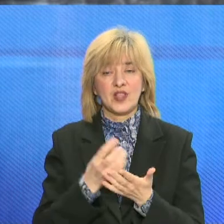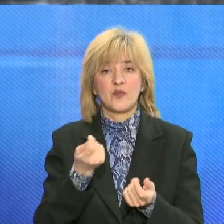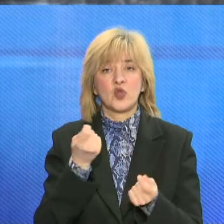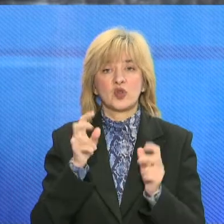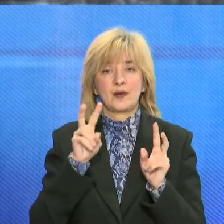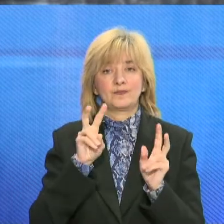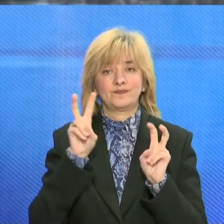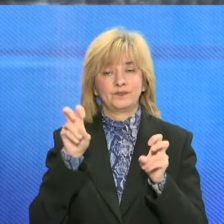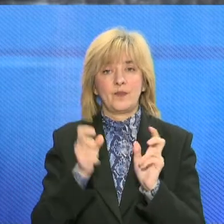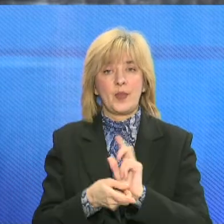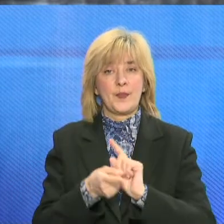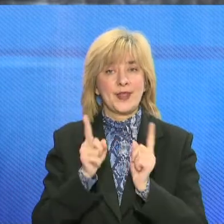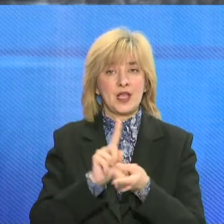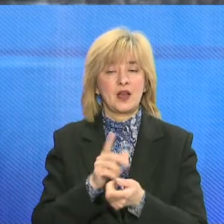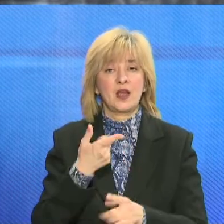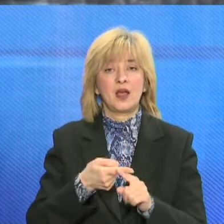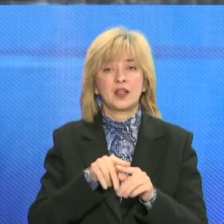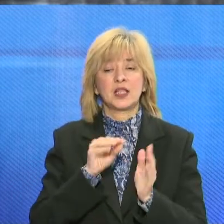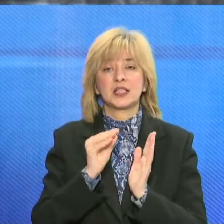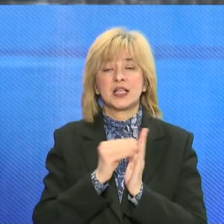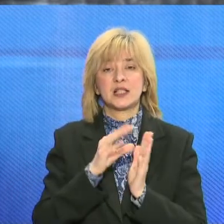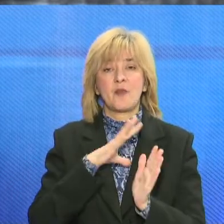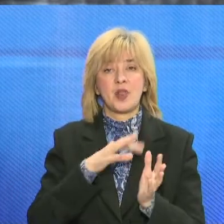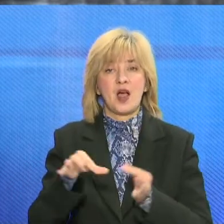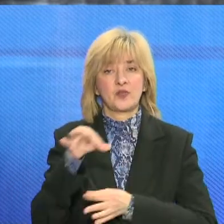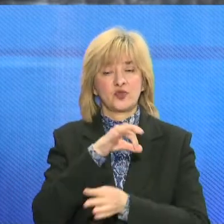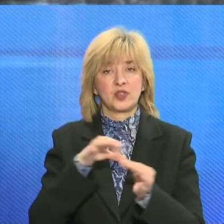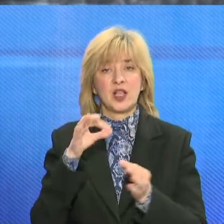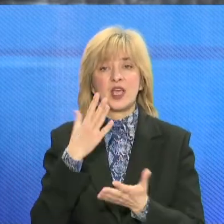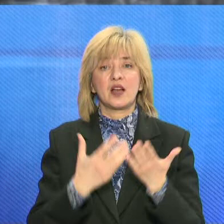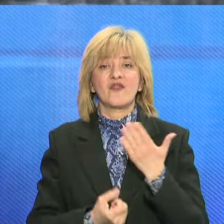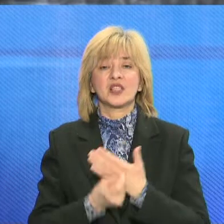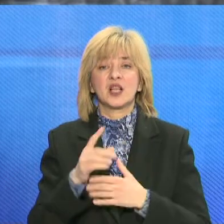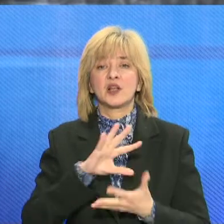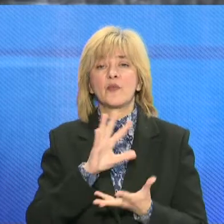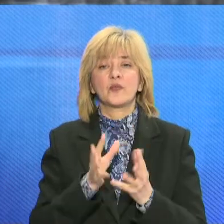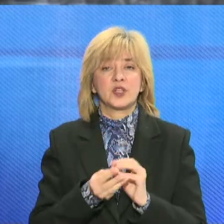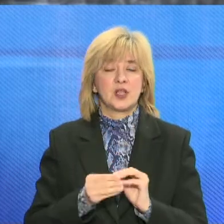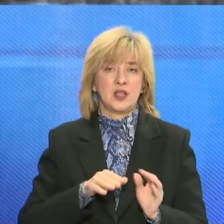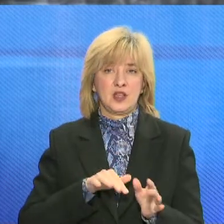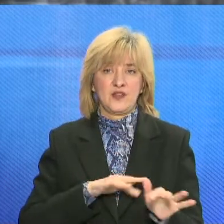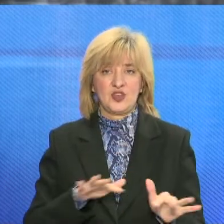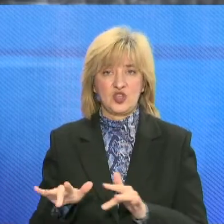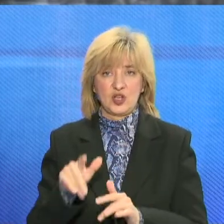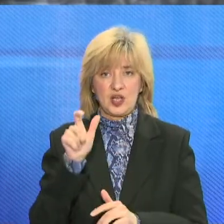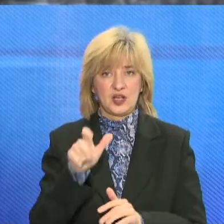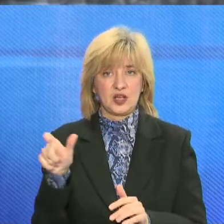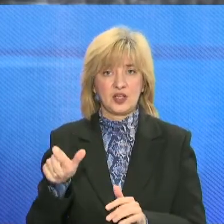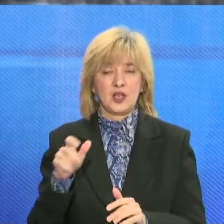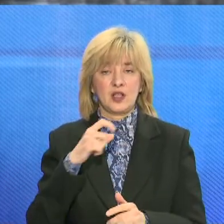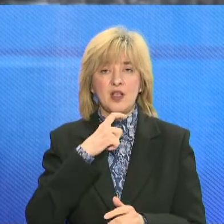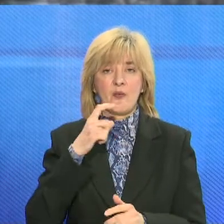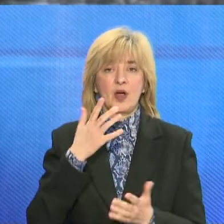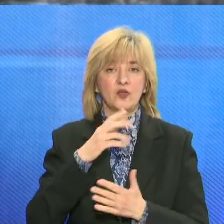обсуждалась. Либо, например, у нас возникло целое движение граждан, которые не совсем понимали, вот зачем нам ограничивать власть президента